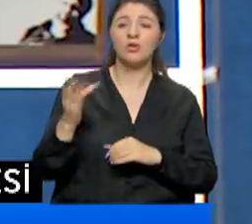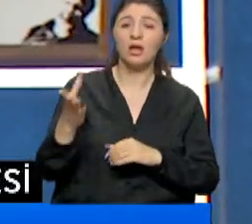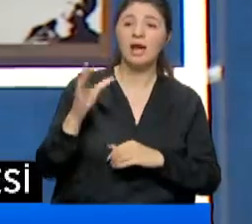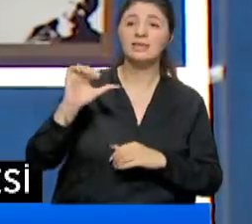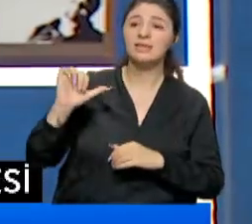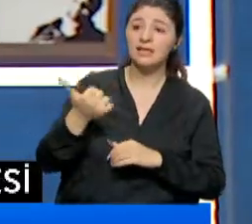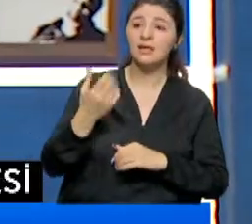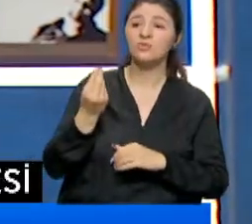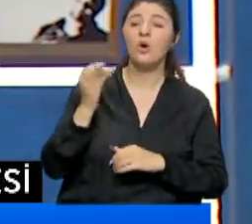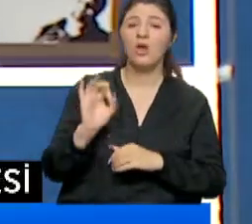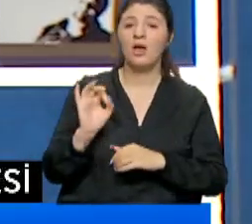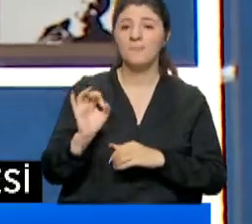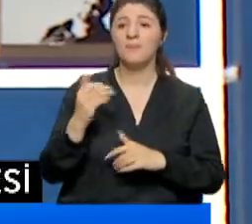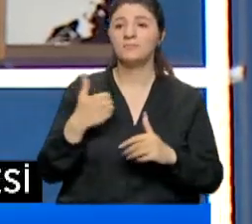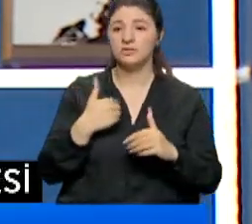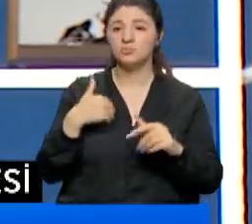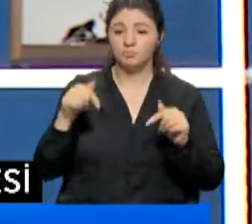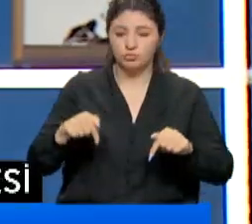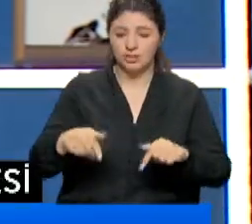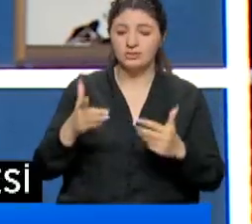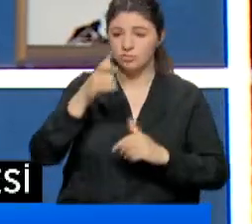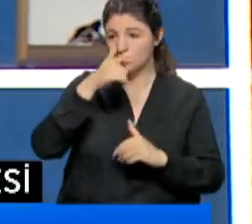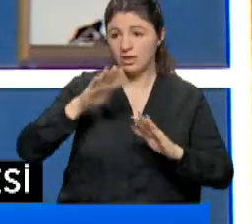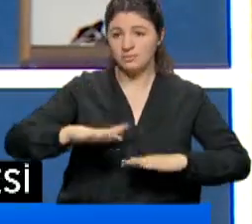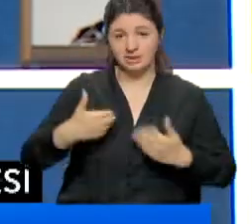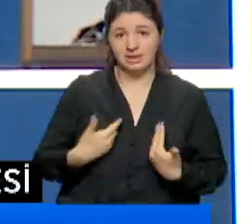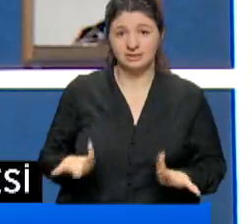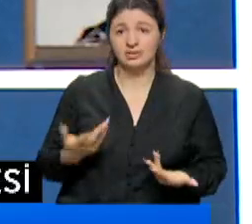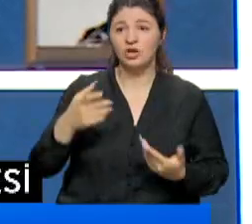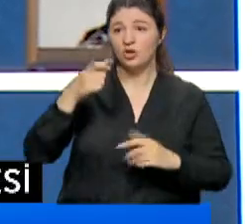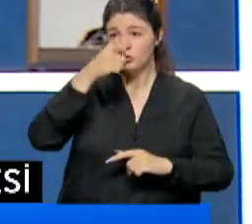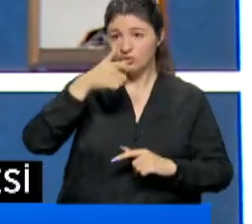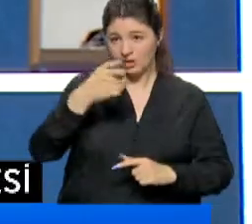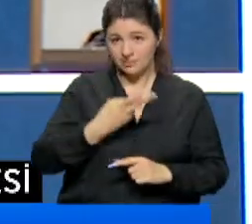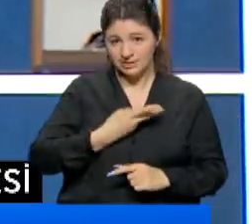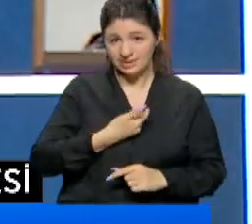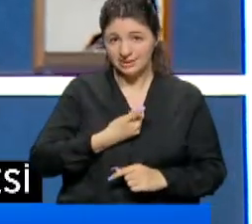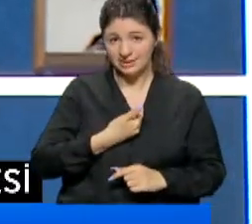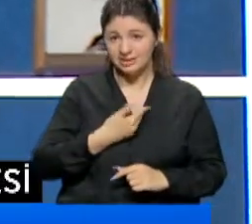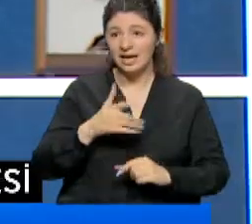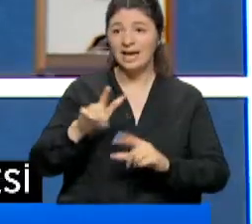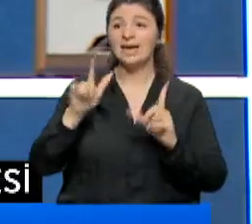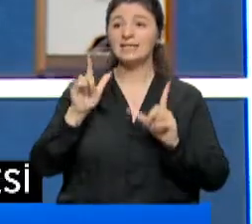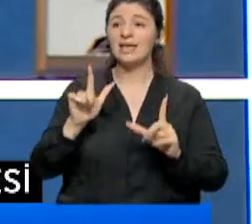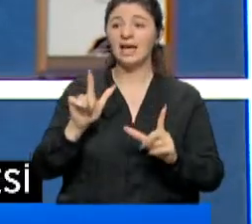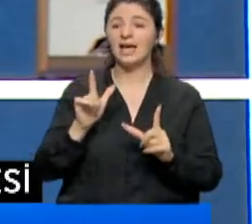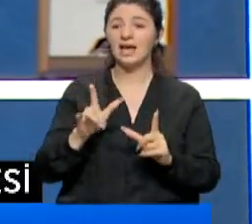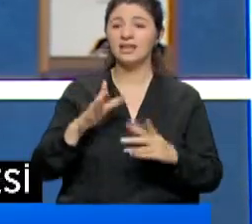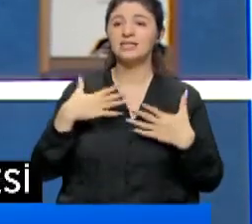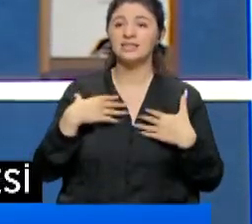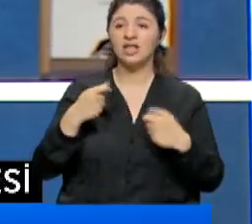olarak nitelik çok önemli ve Biz buradayız ülkemizde yiz ülkemizin gerekli